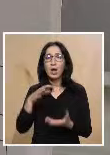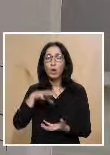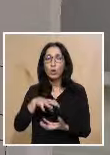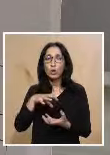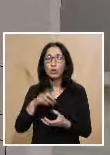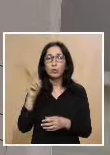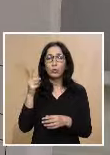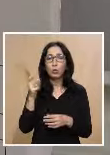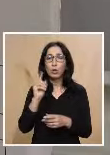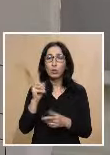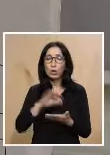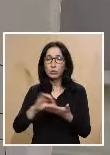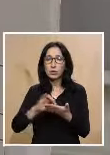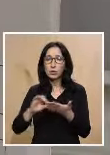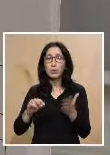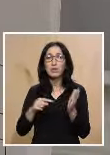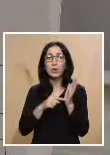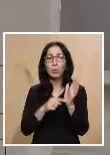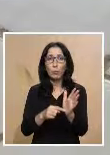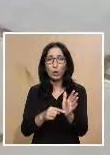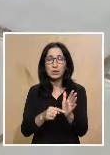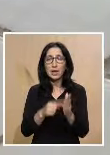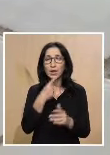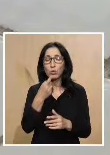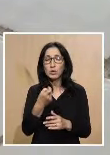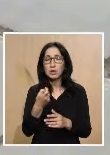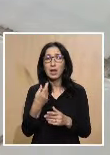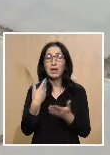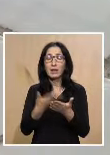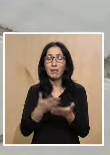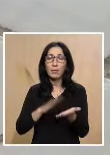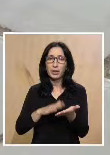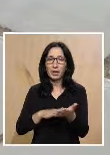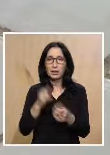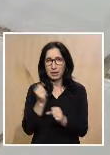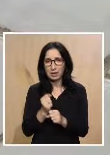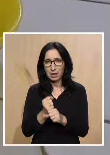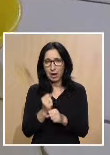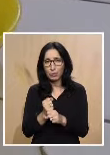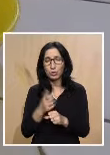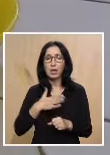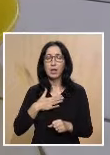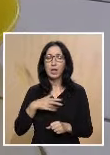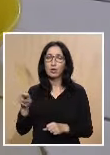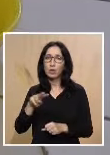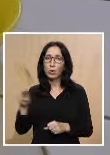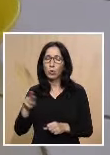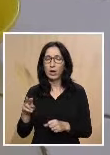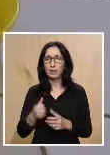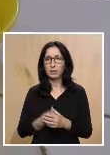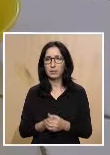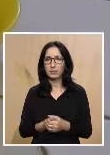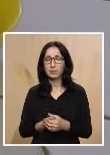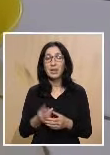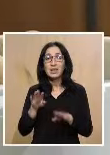количеството глутен, което се записва като показател за и даваме данните за работа на нашите колеги, на